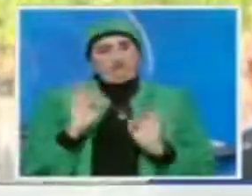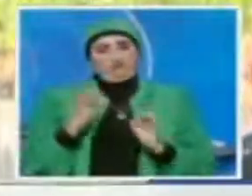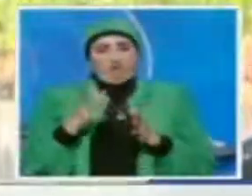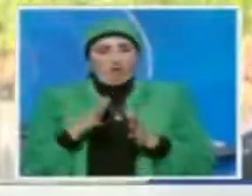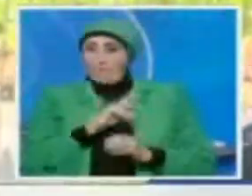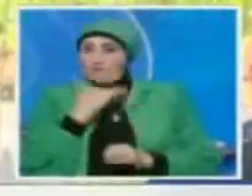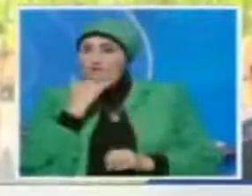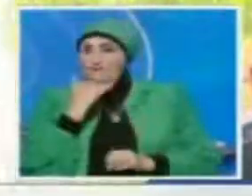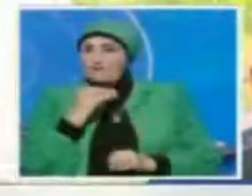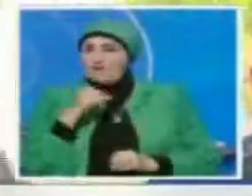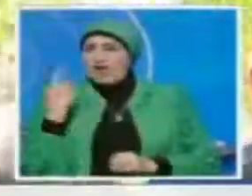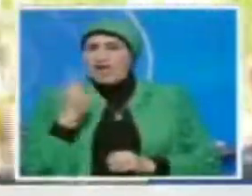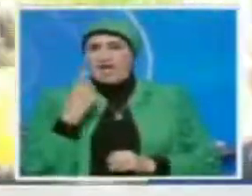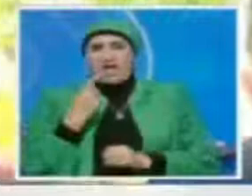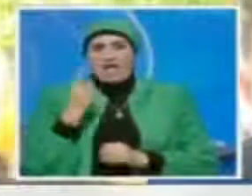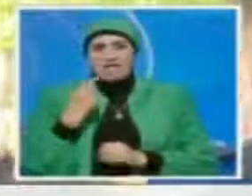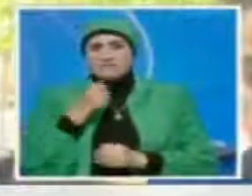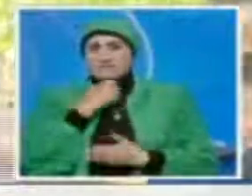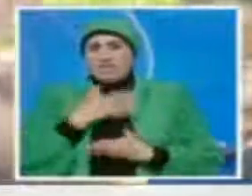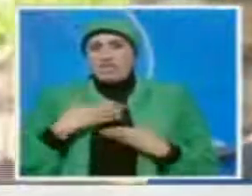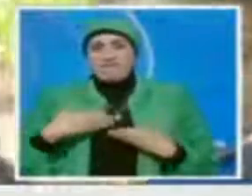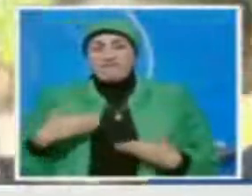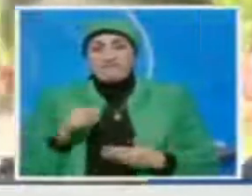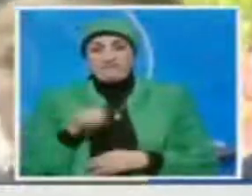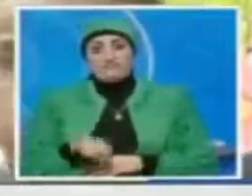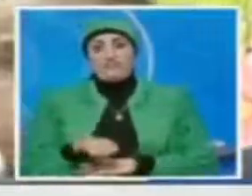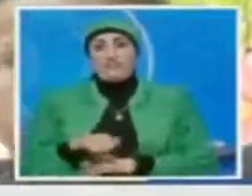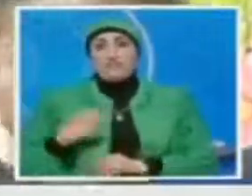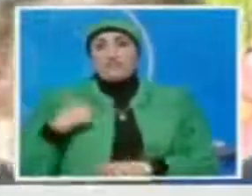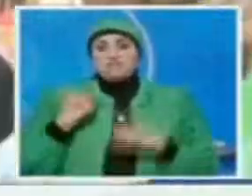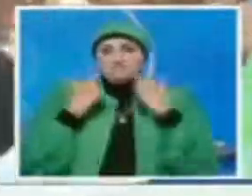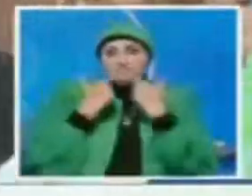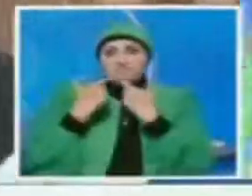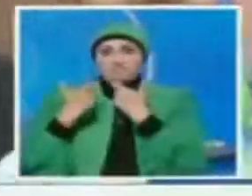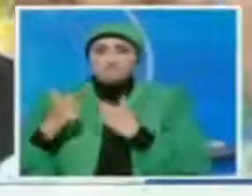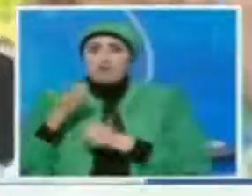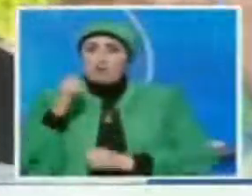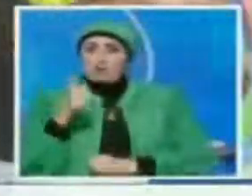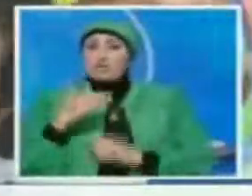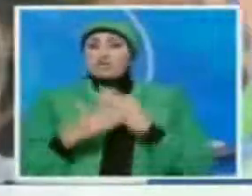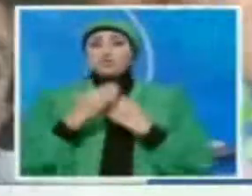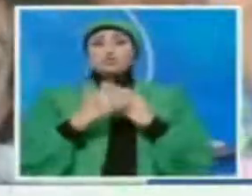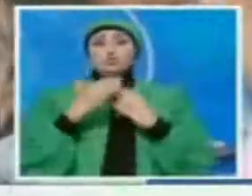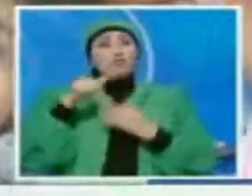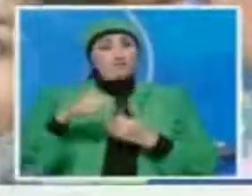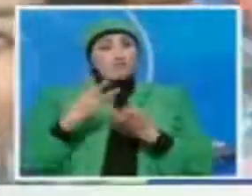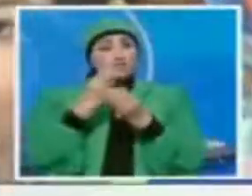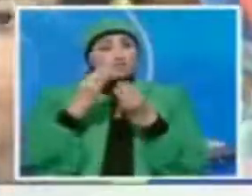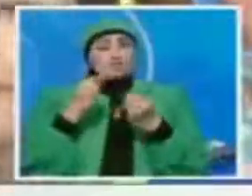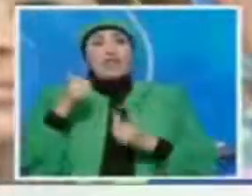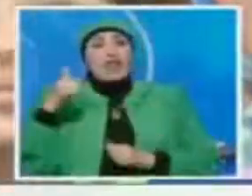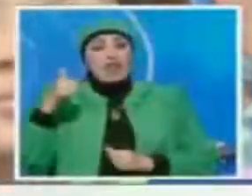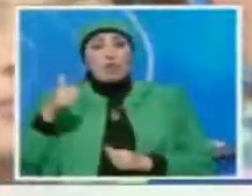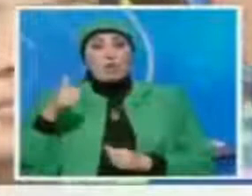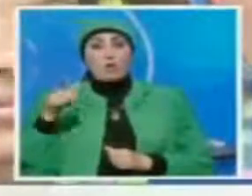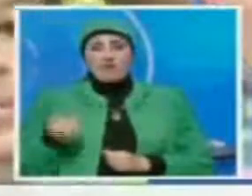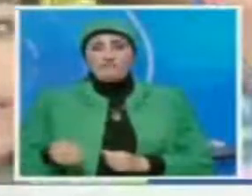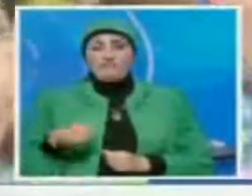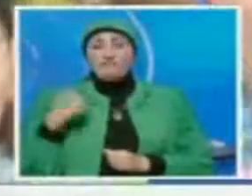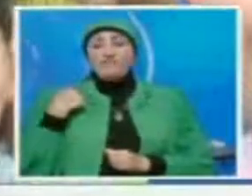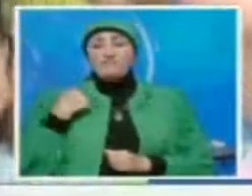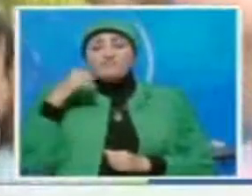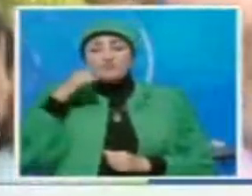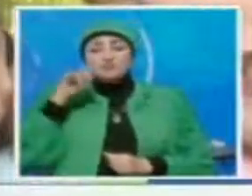قلق، الواحد يعرف يجي لو حاجه حصلت الحكومه بتبقى واقفه. كل حاجه جديده فيها، حاجات حلوه كتير يعني، الاسد جديد الغزال